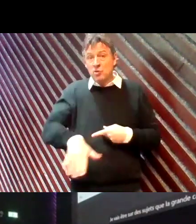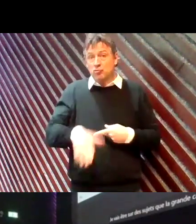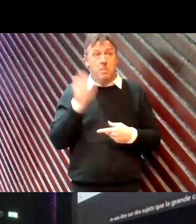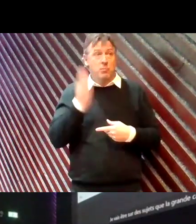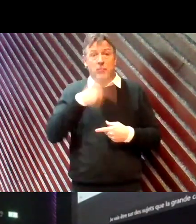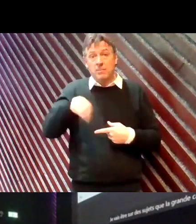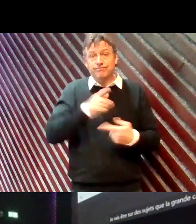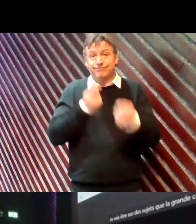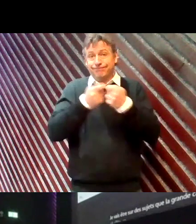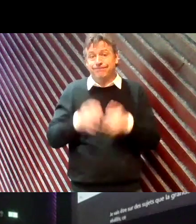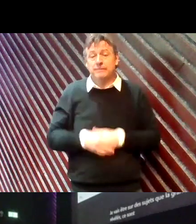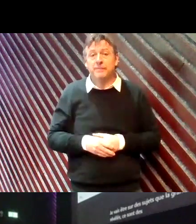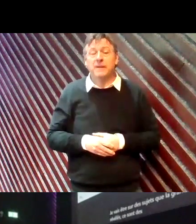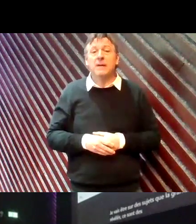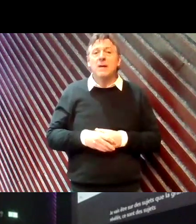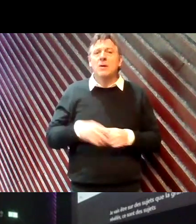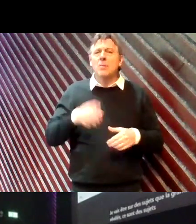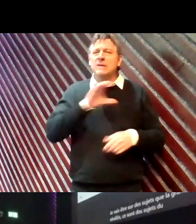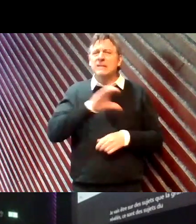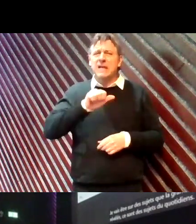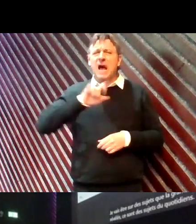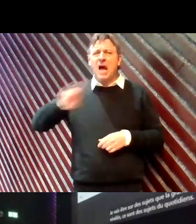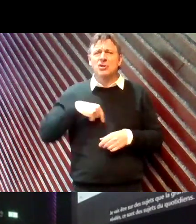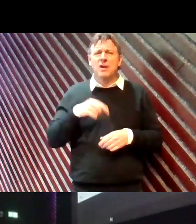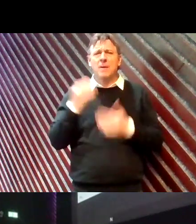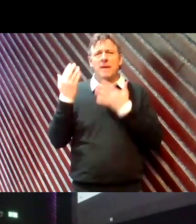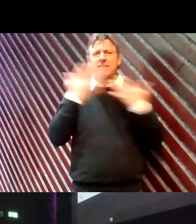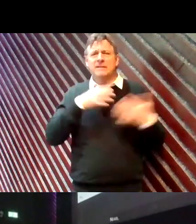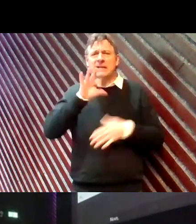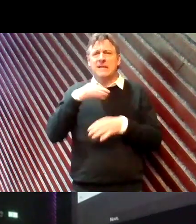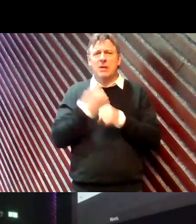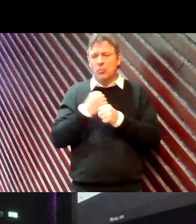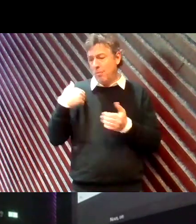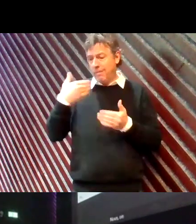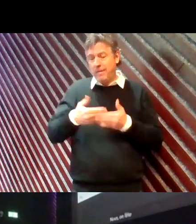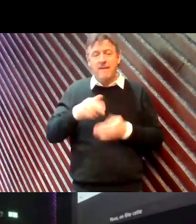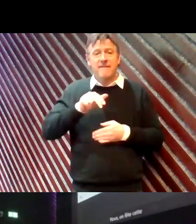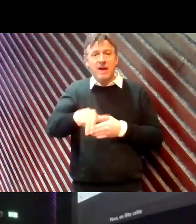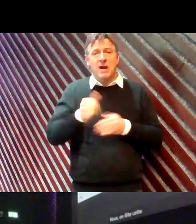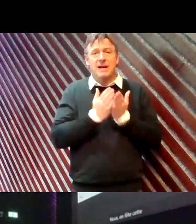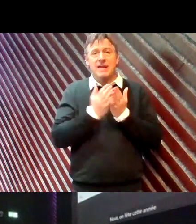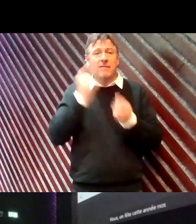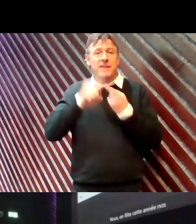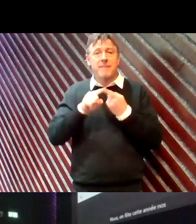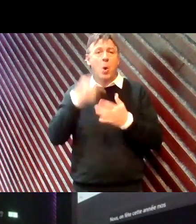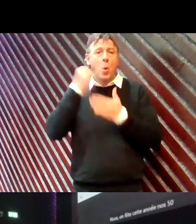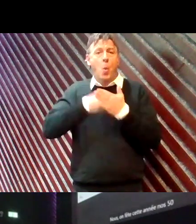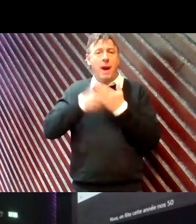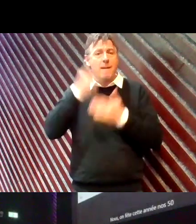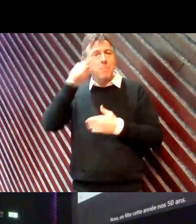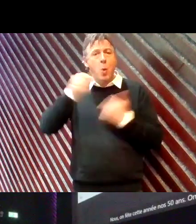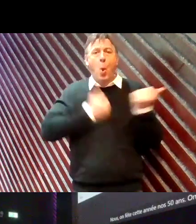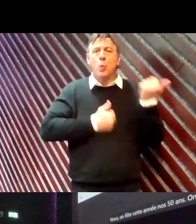CCH, on fait cette année nos 50 ans, et on va sortir au mois de mai un livre qu'on a appelé « Combat pour l'autonomie ». Alors c'est vrai que c'est un titre qui peut sembler